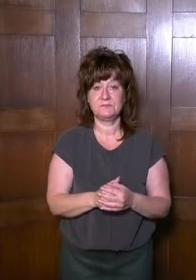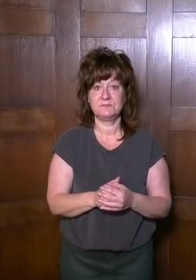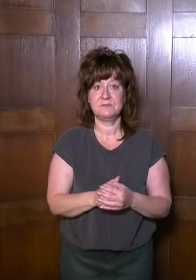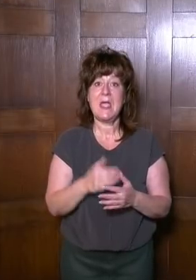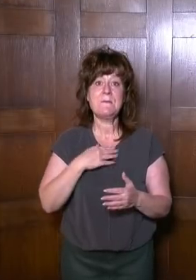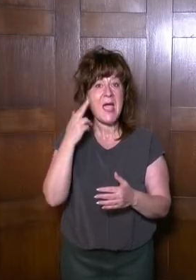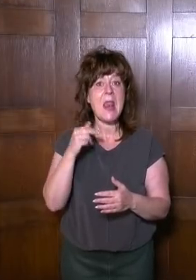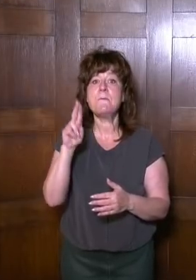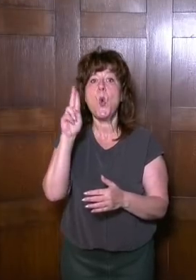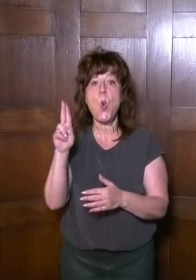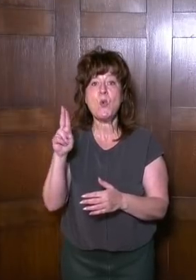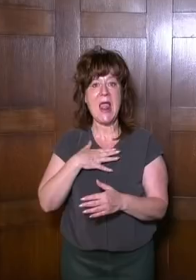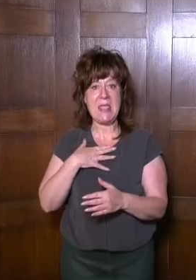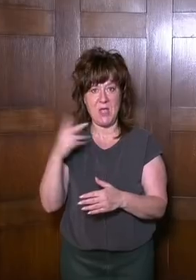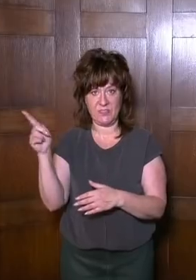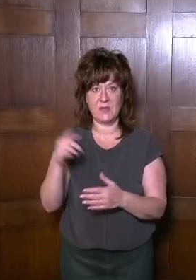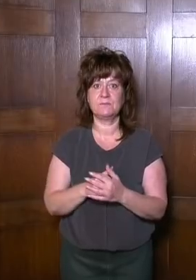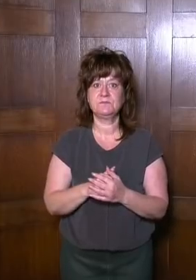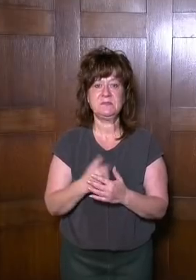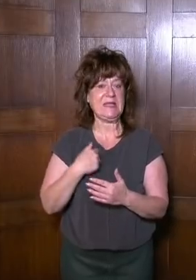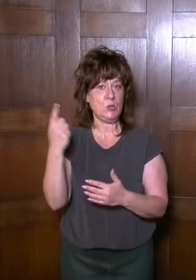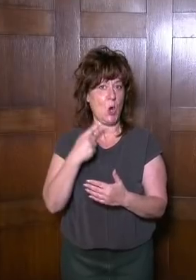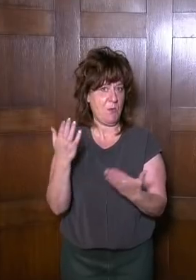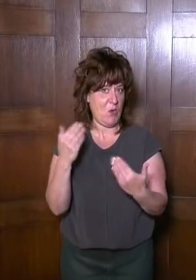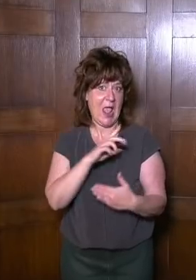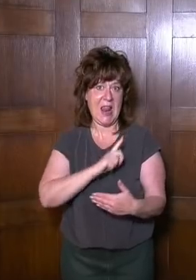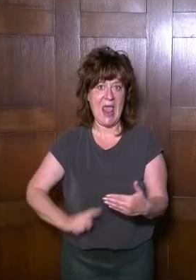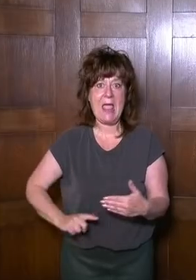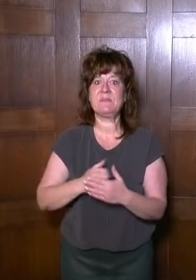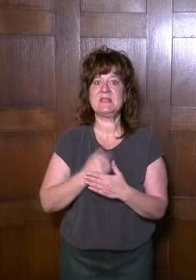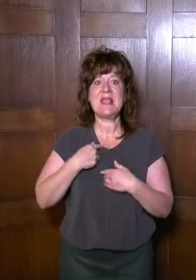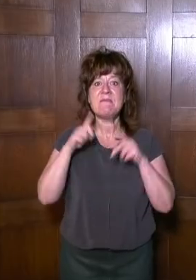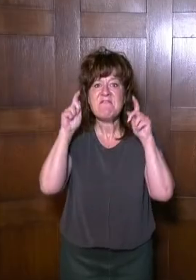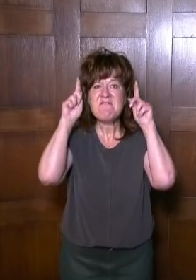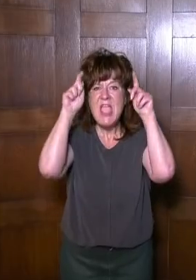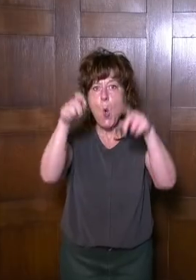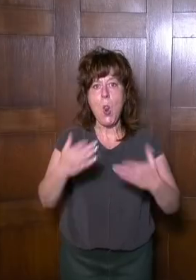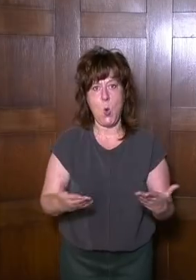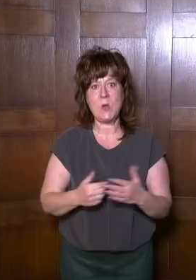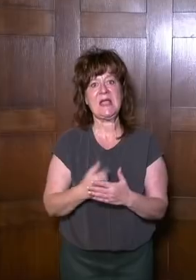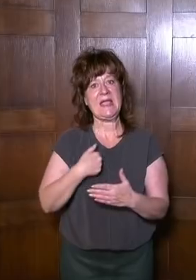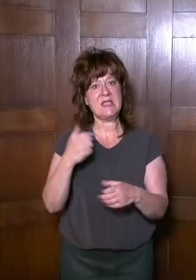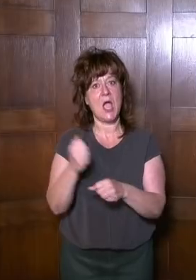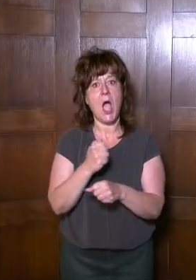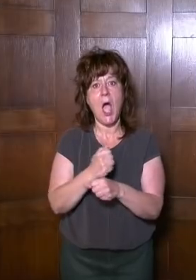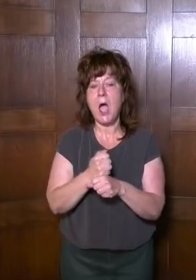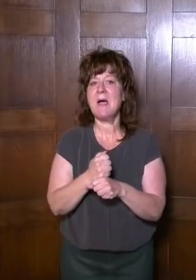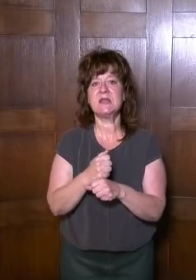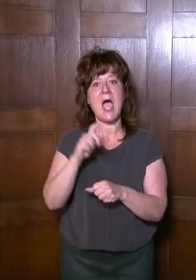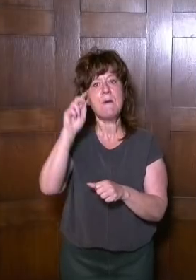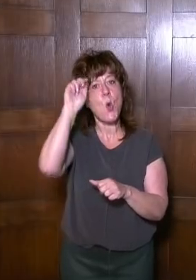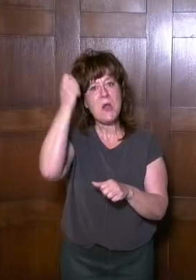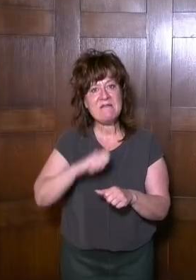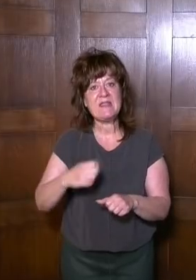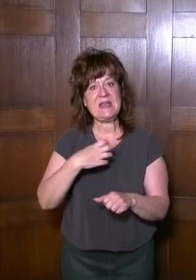Mein Name ist Uwe Liebert aus Leipzig. Ich bin Virologe und arbeite am Universitätsklinikum